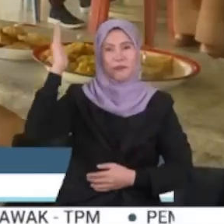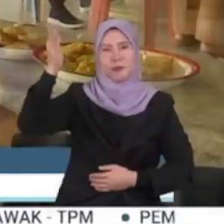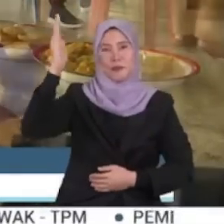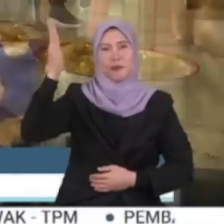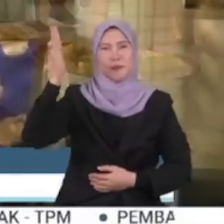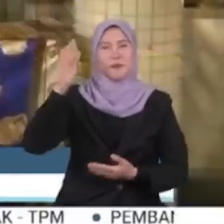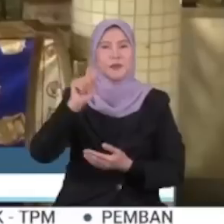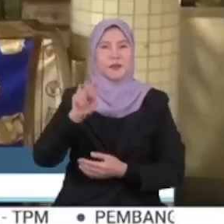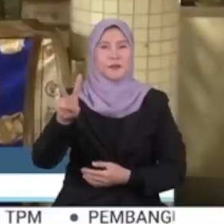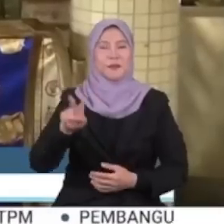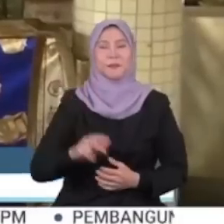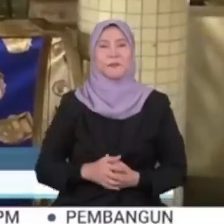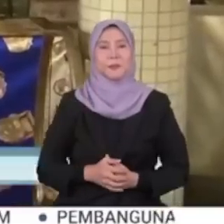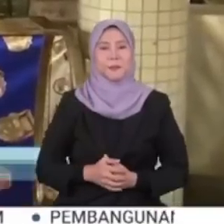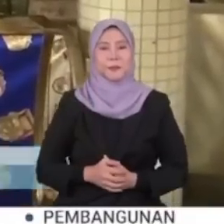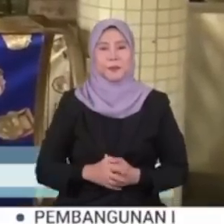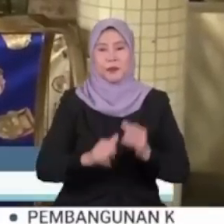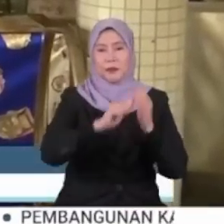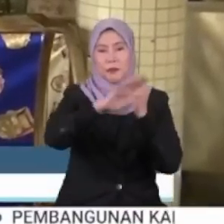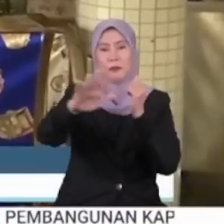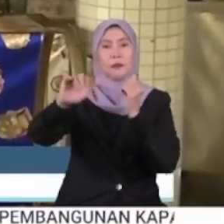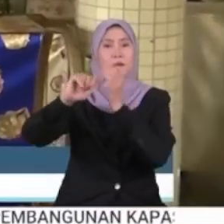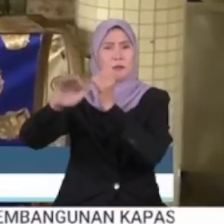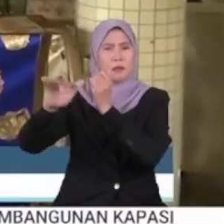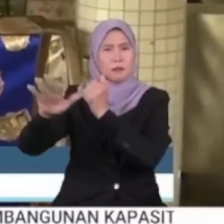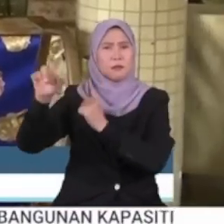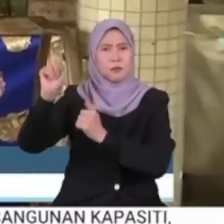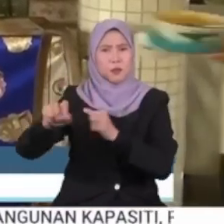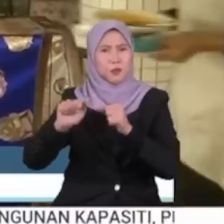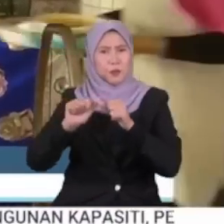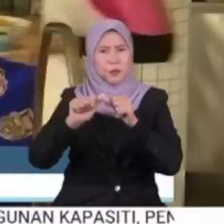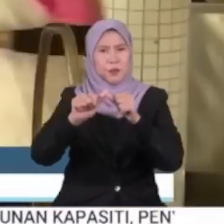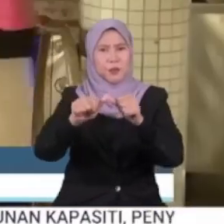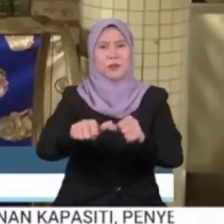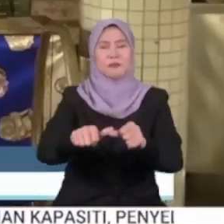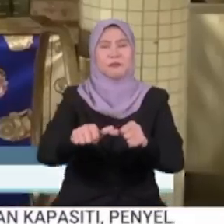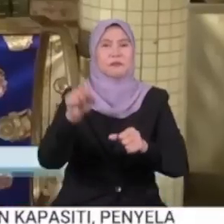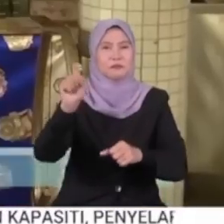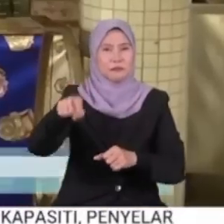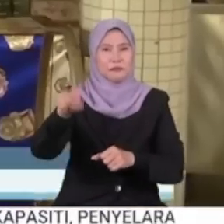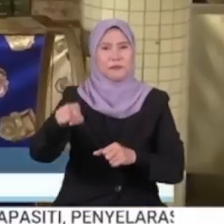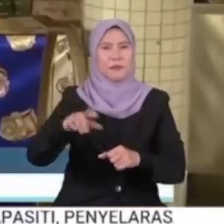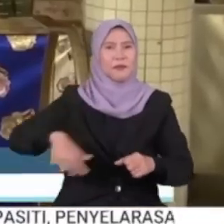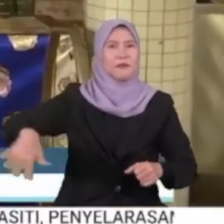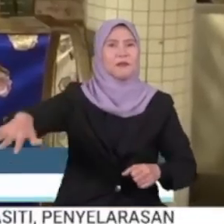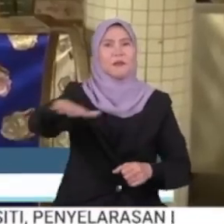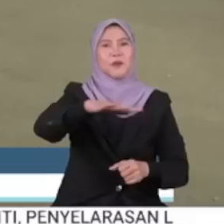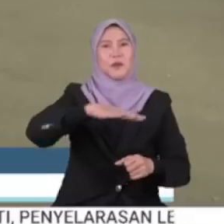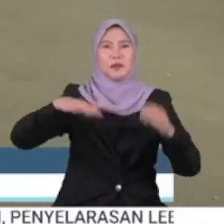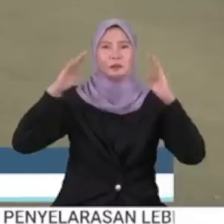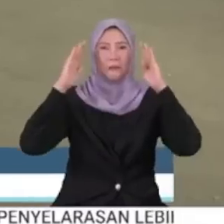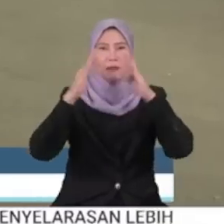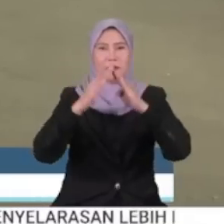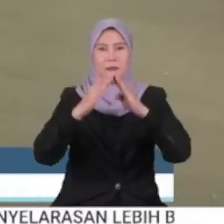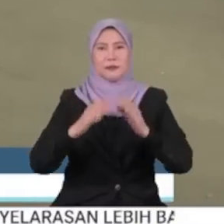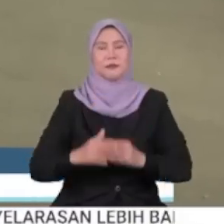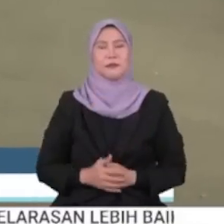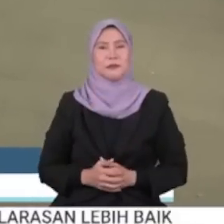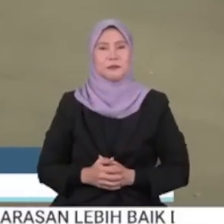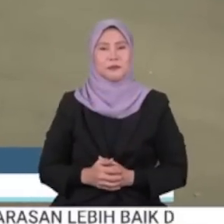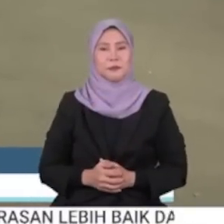TV. Hebahan tu perlu diteruskan serata penduduk di sekitar Negeri Pahang.